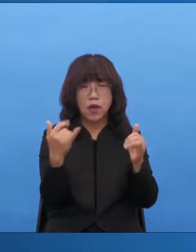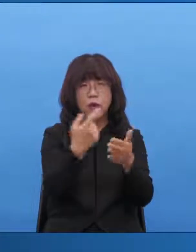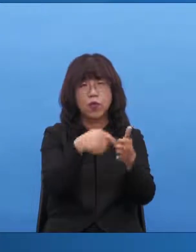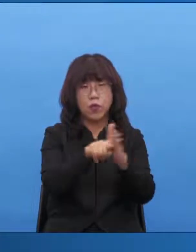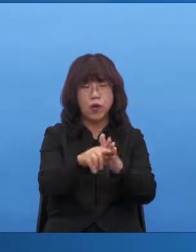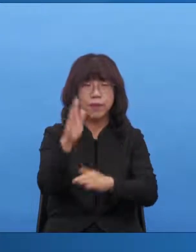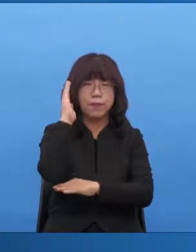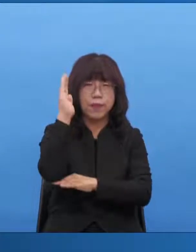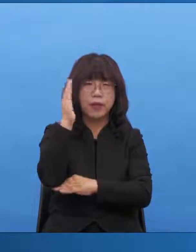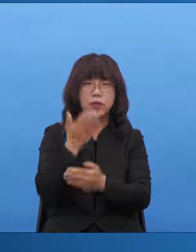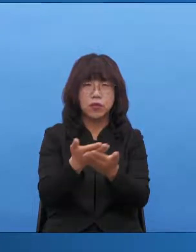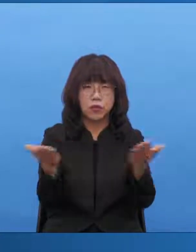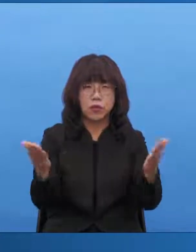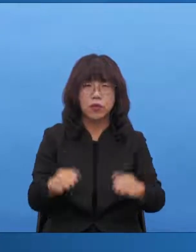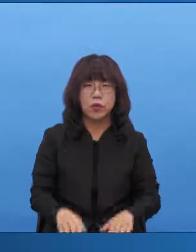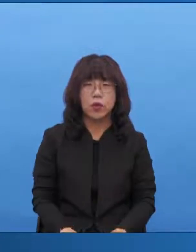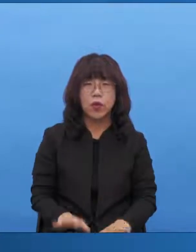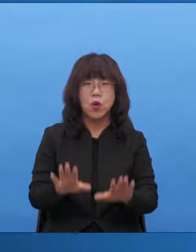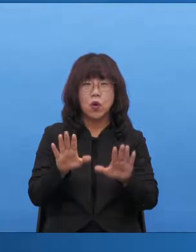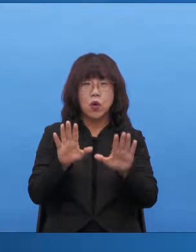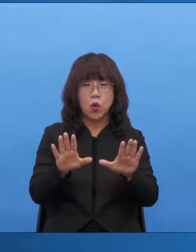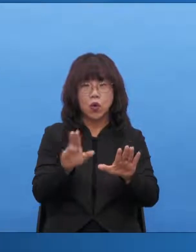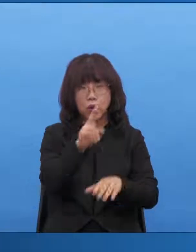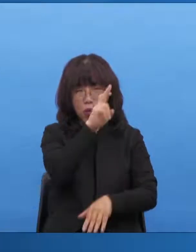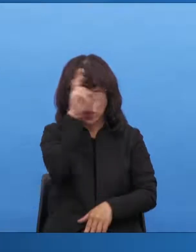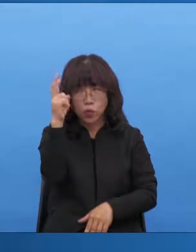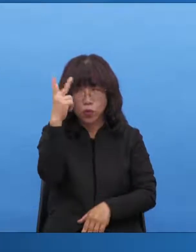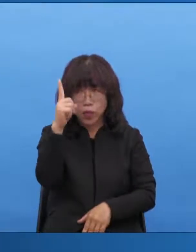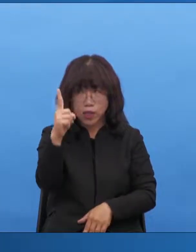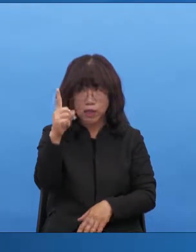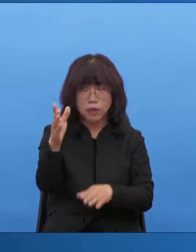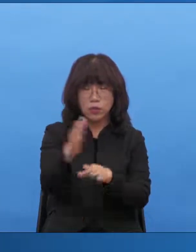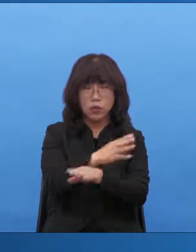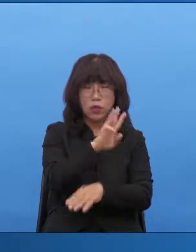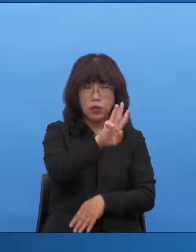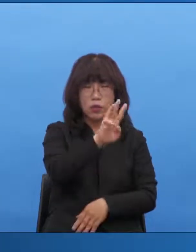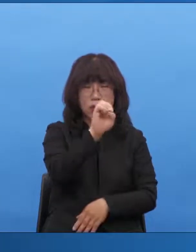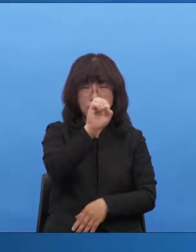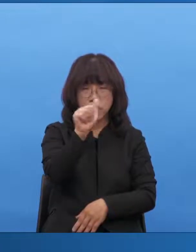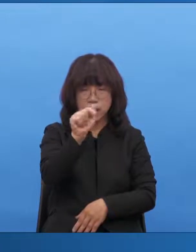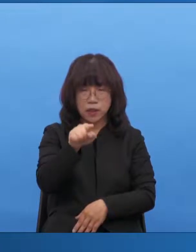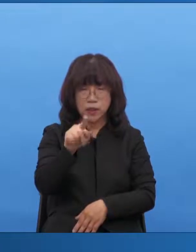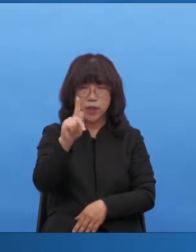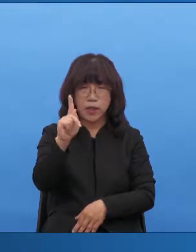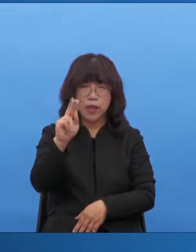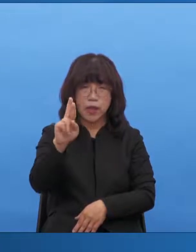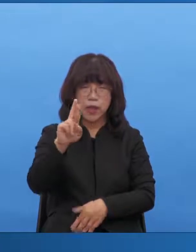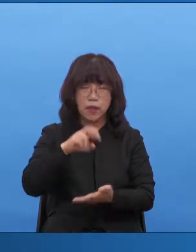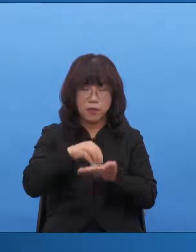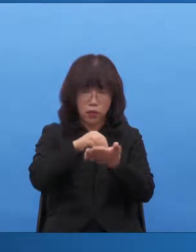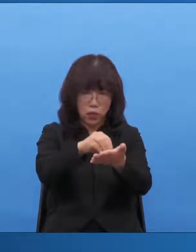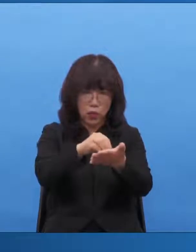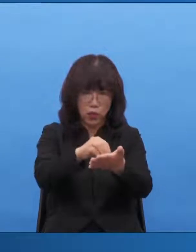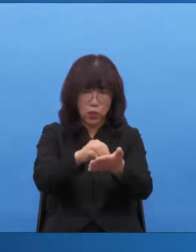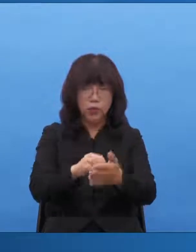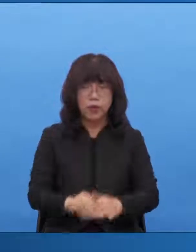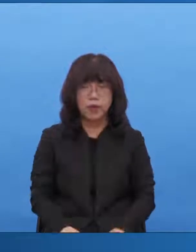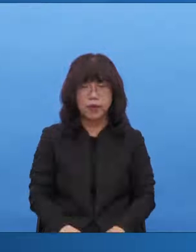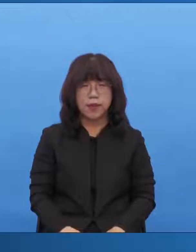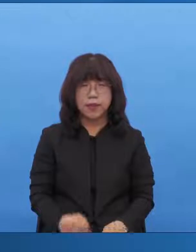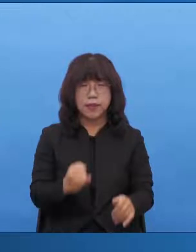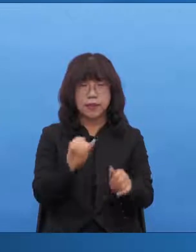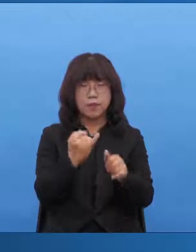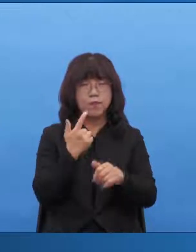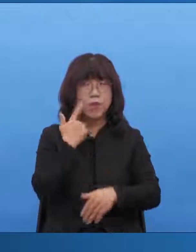오후 1시부터 wea.kr에서 등록받습니다. 2022 세계사모수련회가 520여